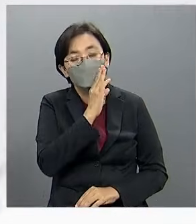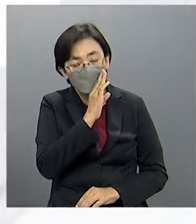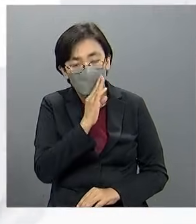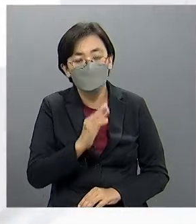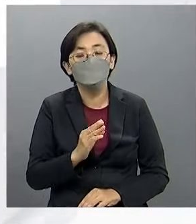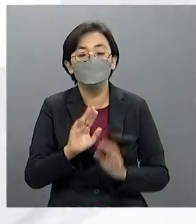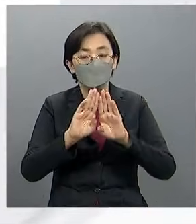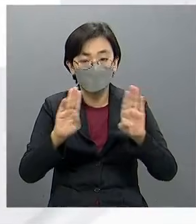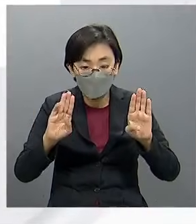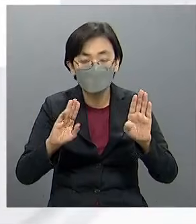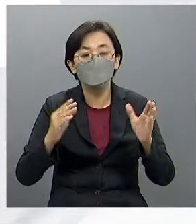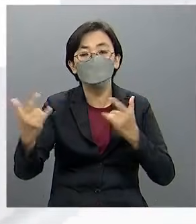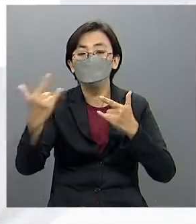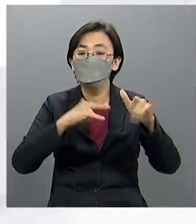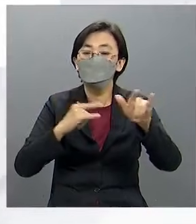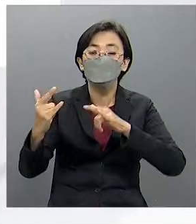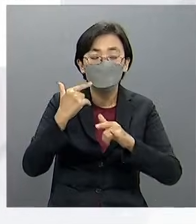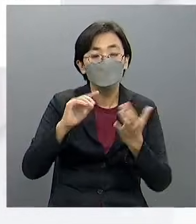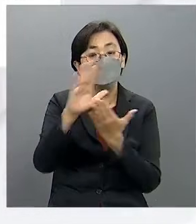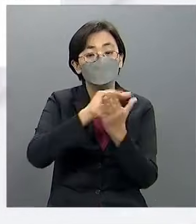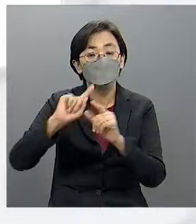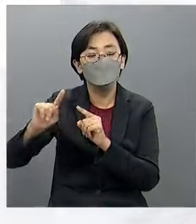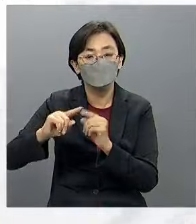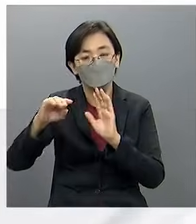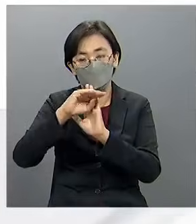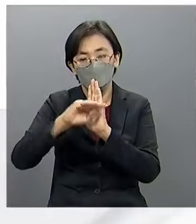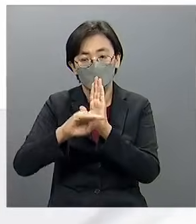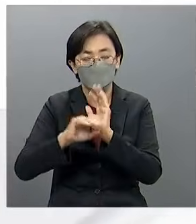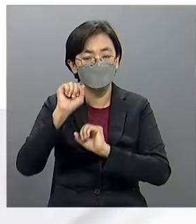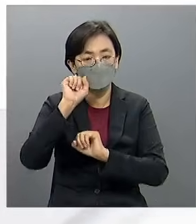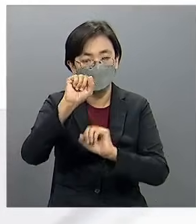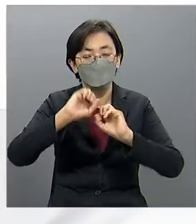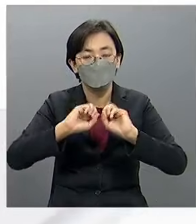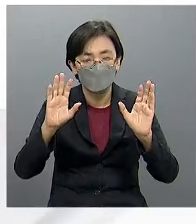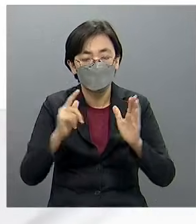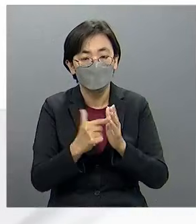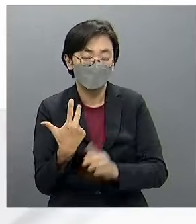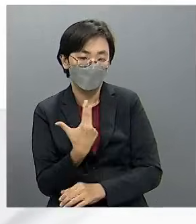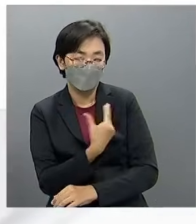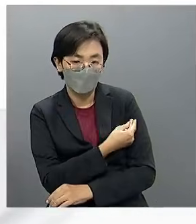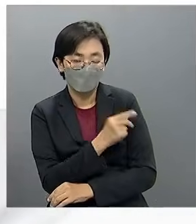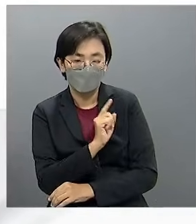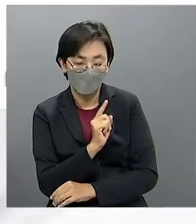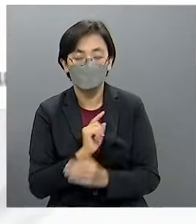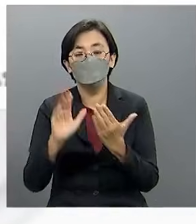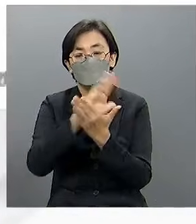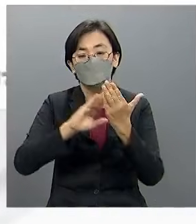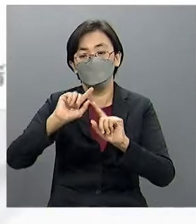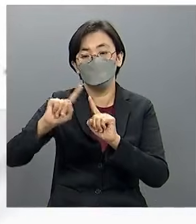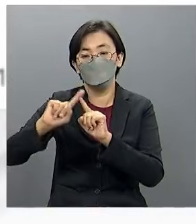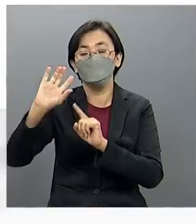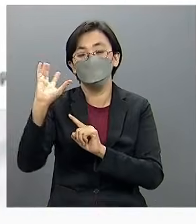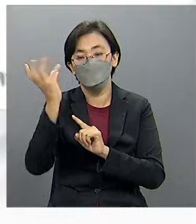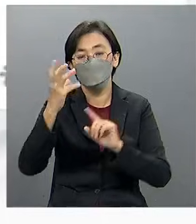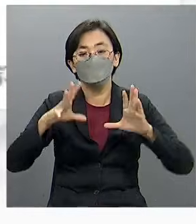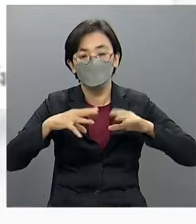ยบายของประเทศอื่นๆที่มีข้อกำหนดระบุถึงชนิดของวัคซีนที่สากลยอมรับนอกจากนี้ยังส่ง